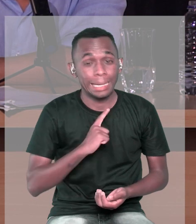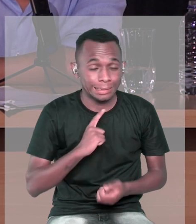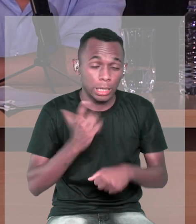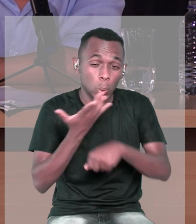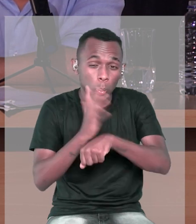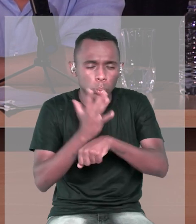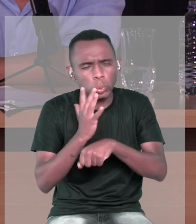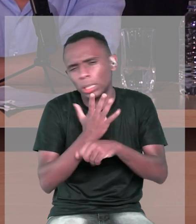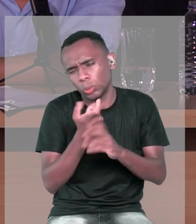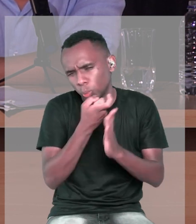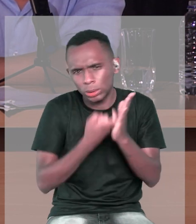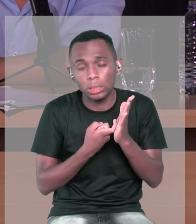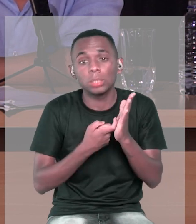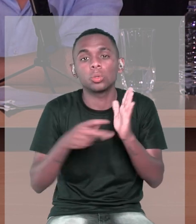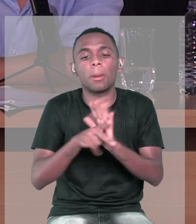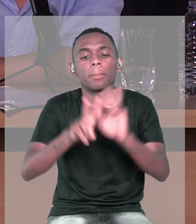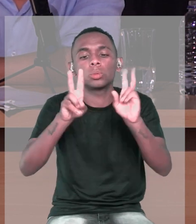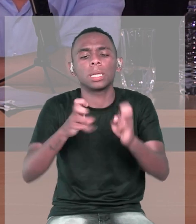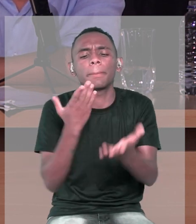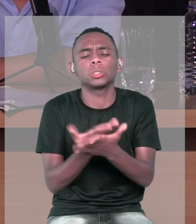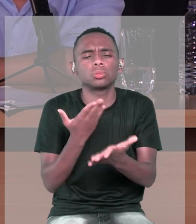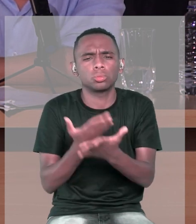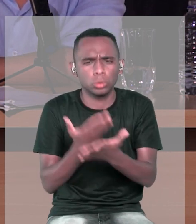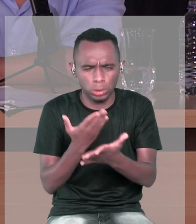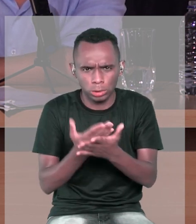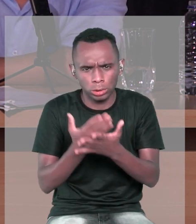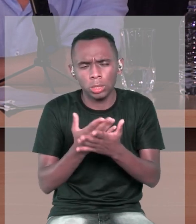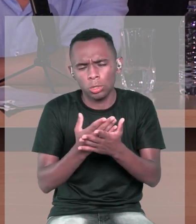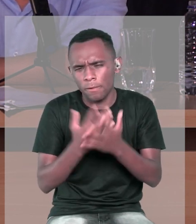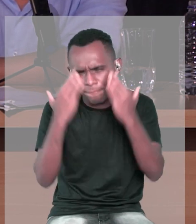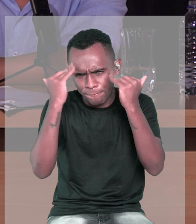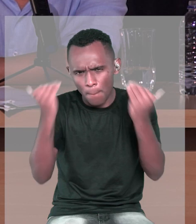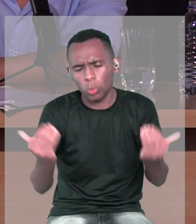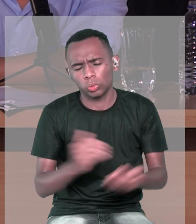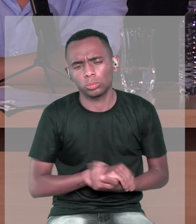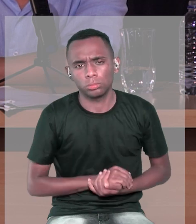do Montaigne sobre educação muito famoso, où il dit que